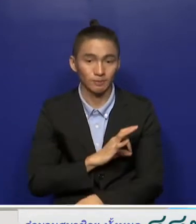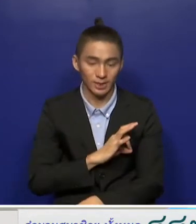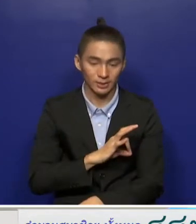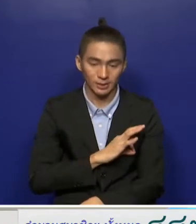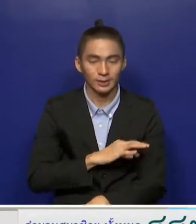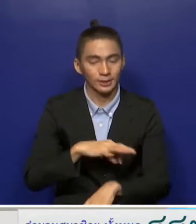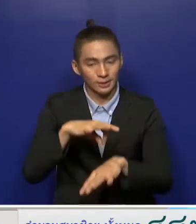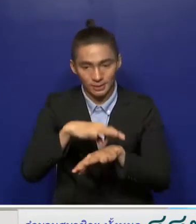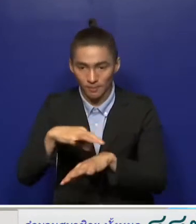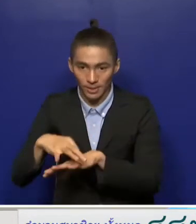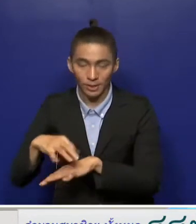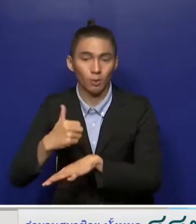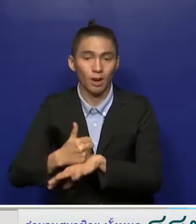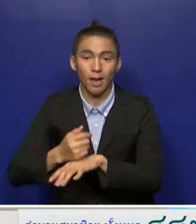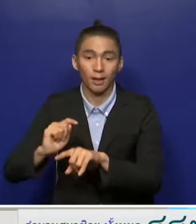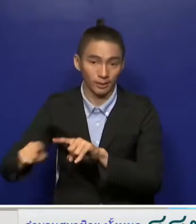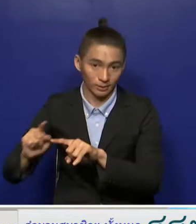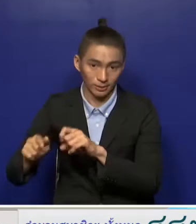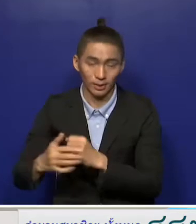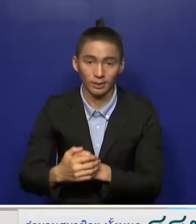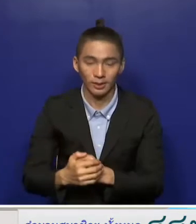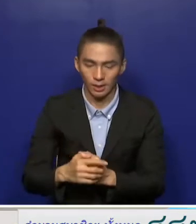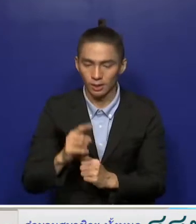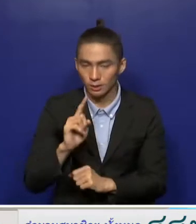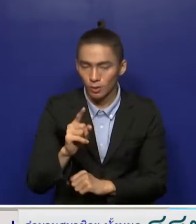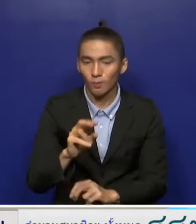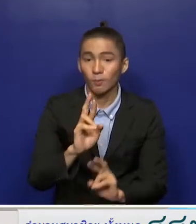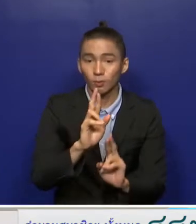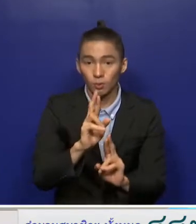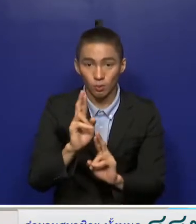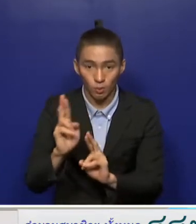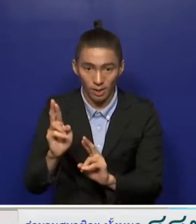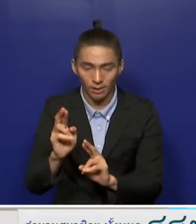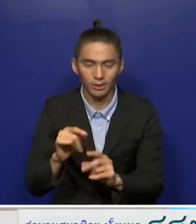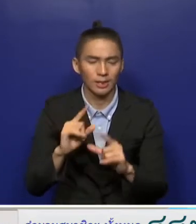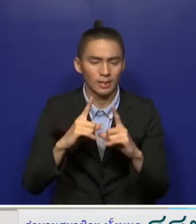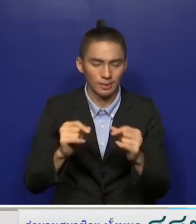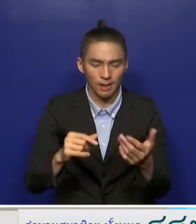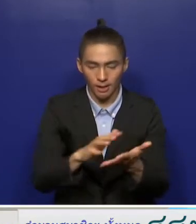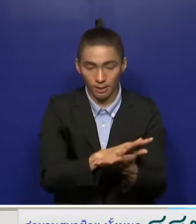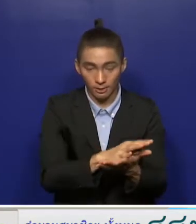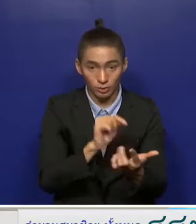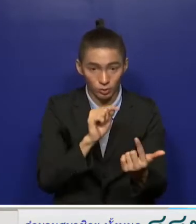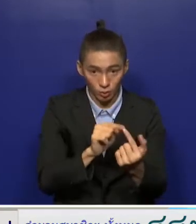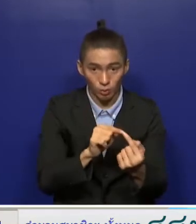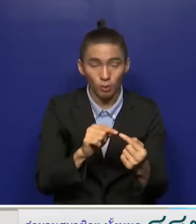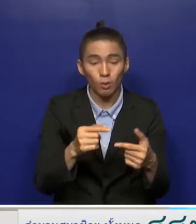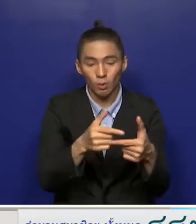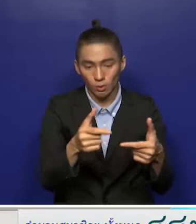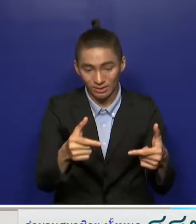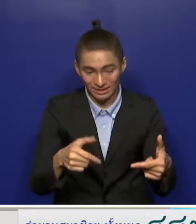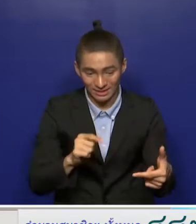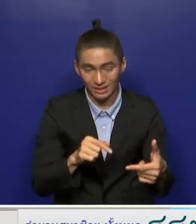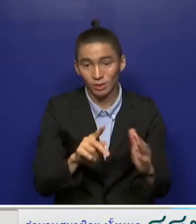ทความแตกต่างกัที่จะต้องใช้คามลัมดฬวงในการลางเกศให่ก็กับเรีนว่าต้ฝาก